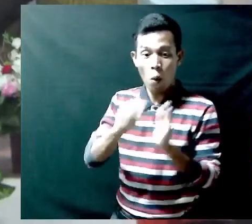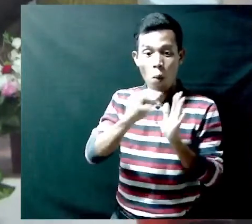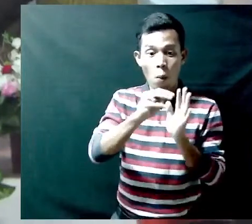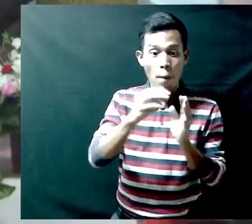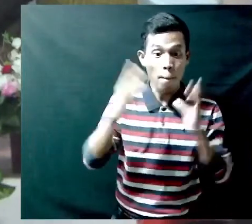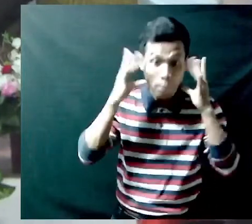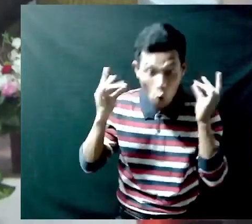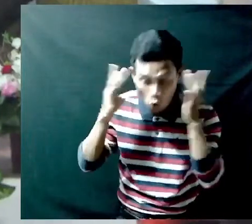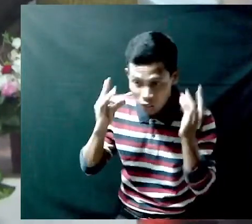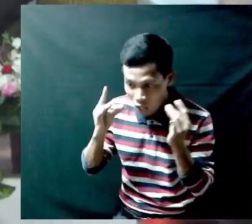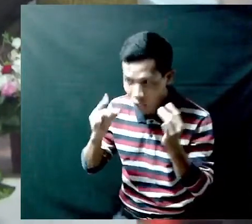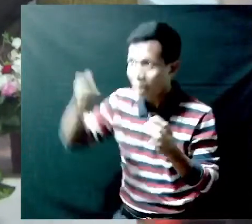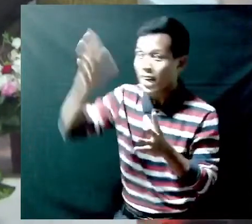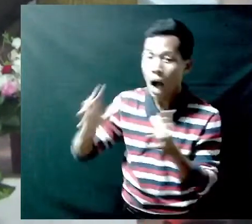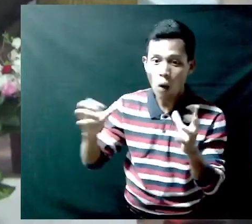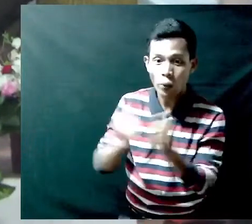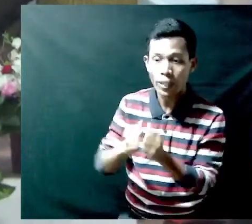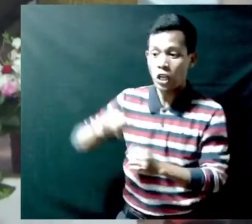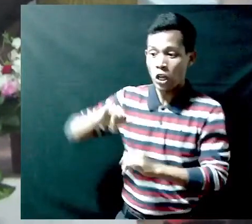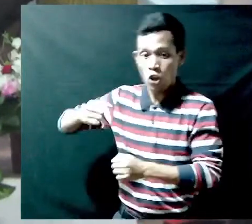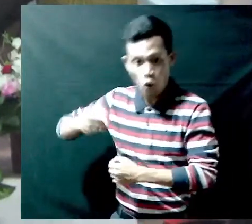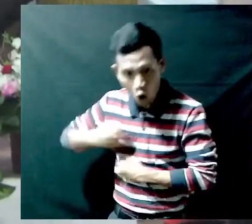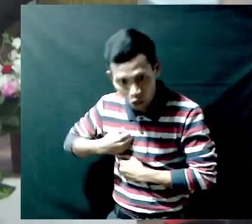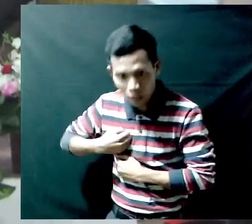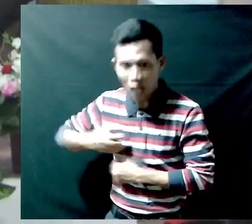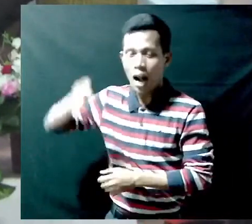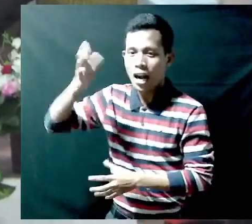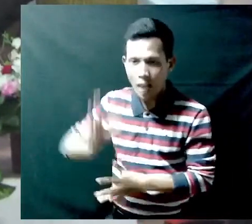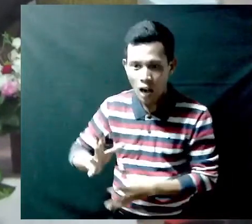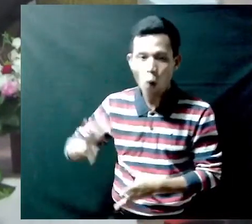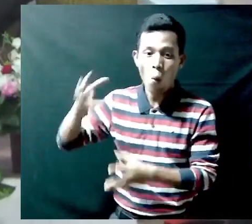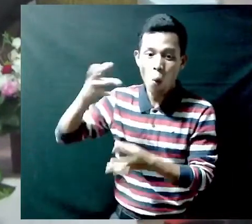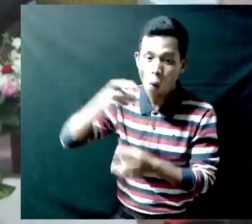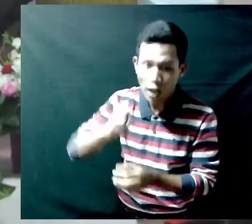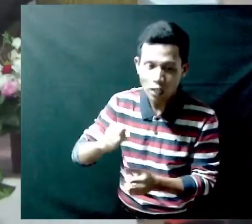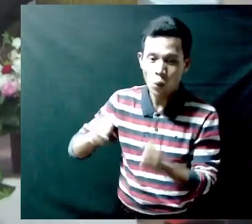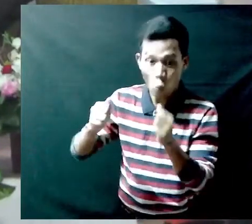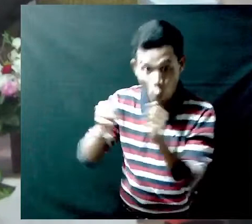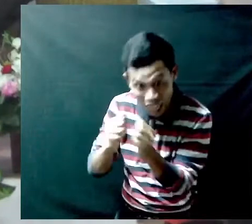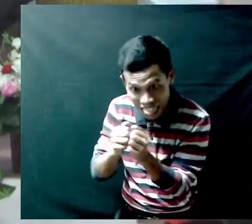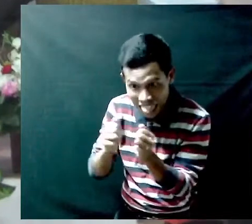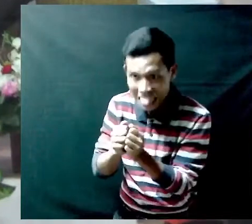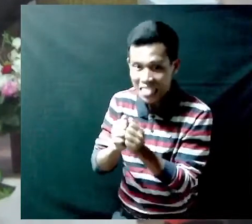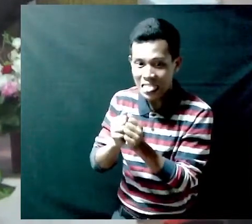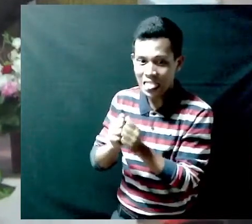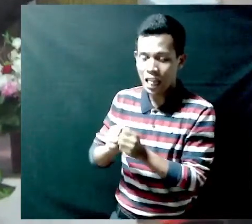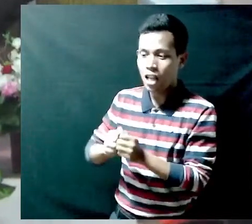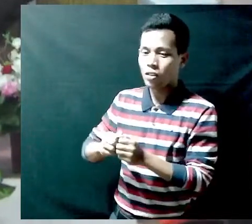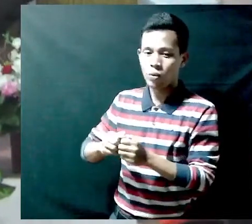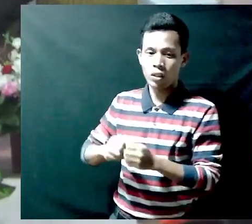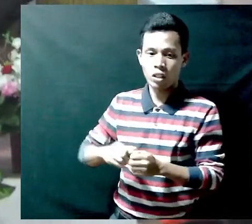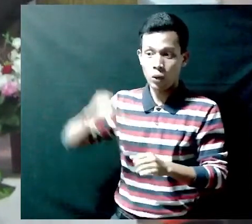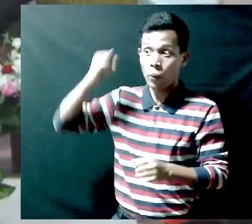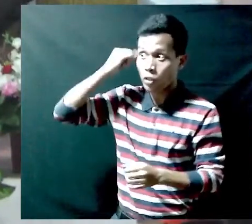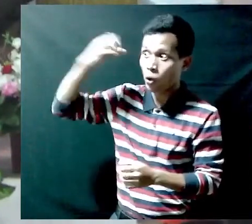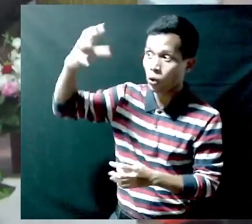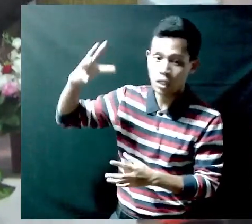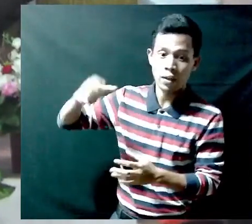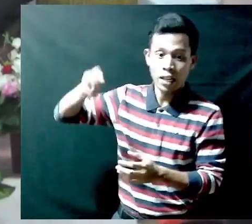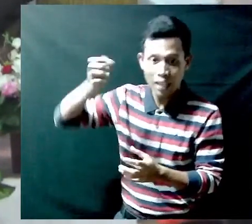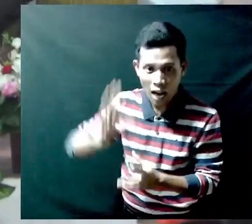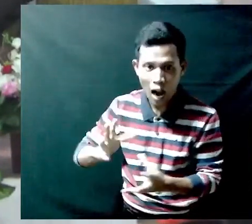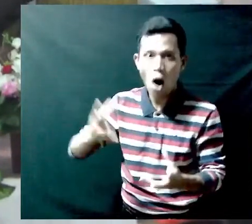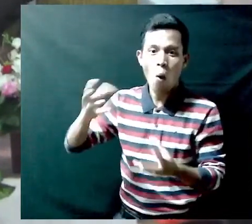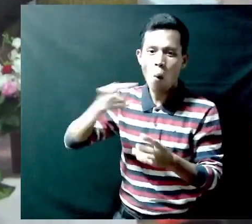God was with Joshua. God was with Joseph. God was with Elijah.